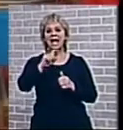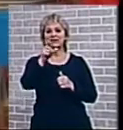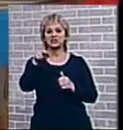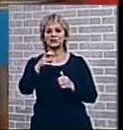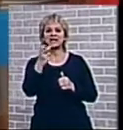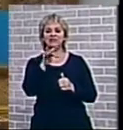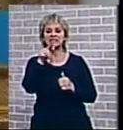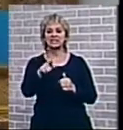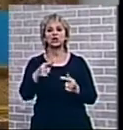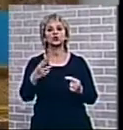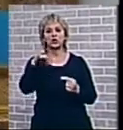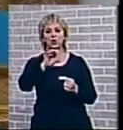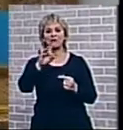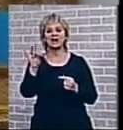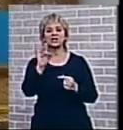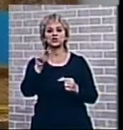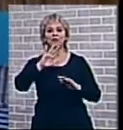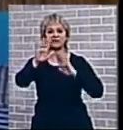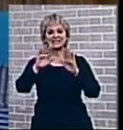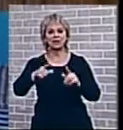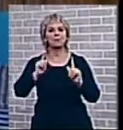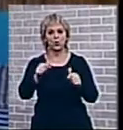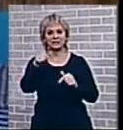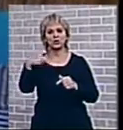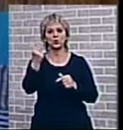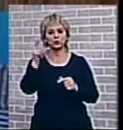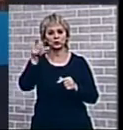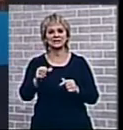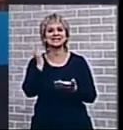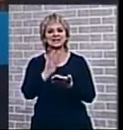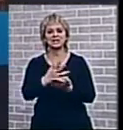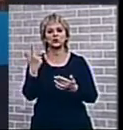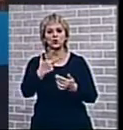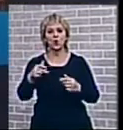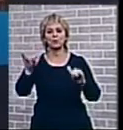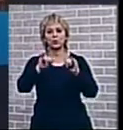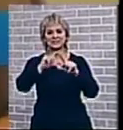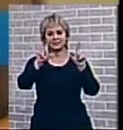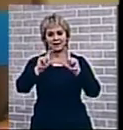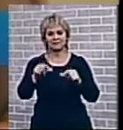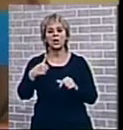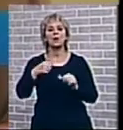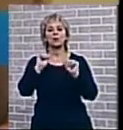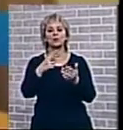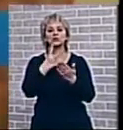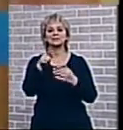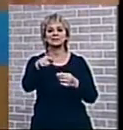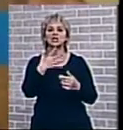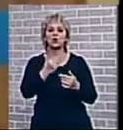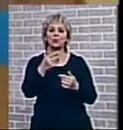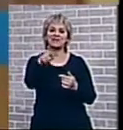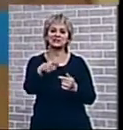Айвазовские 200 лет триумфа. В Ростове выставлены подлинники художника сразу из 3 музеев. Мы можем смотреть и любоваться